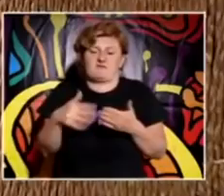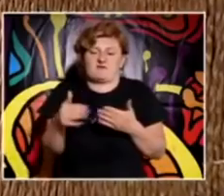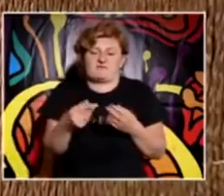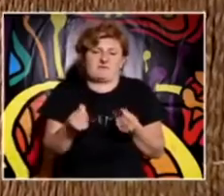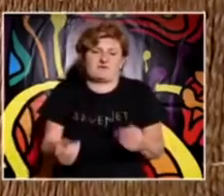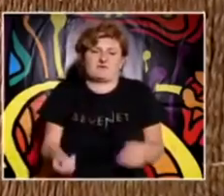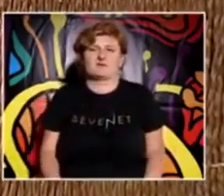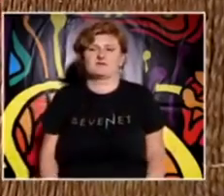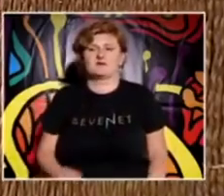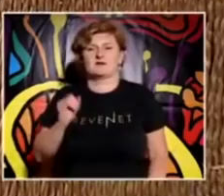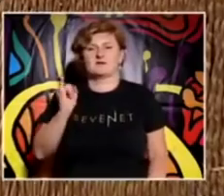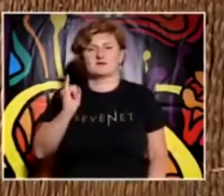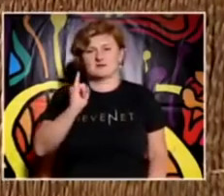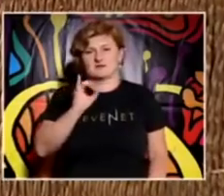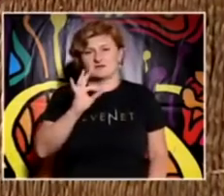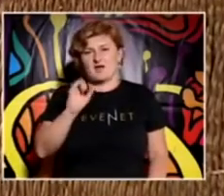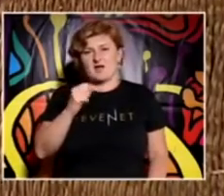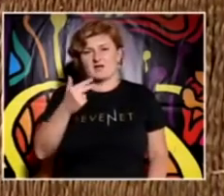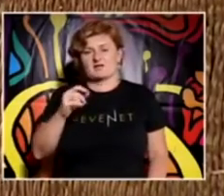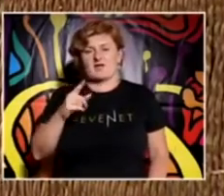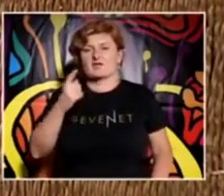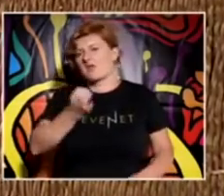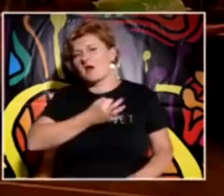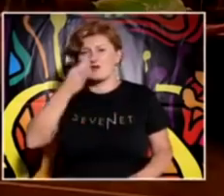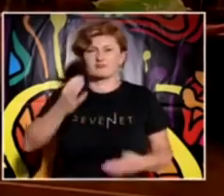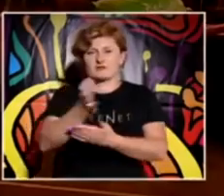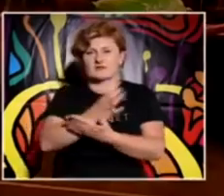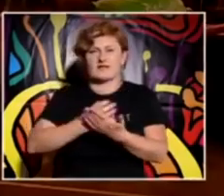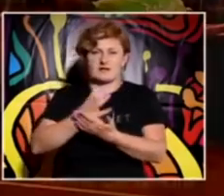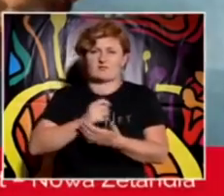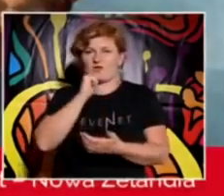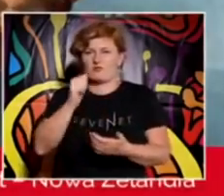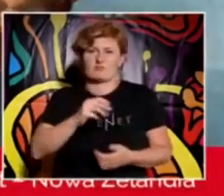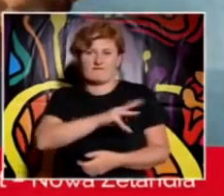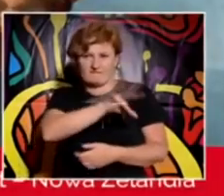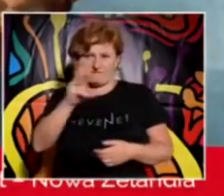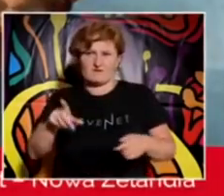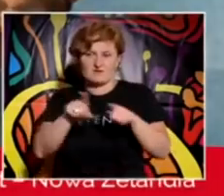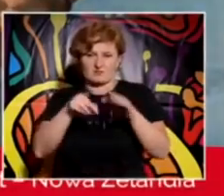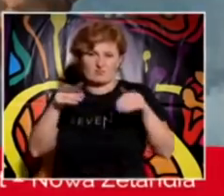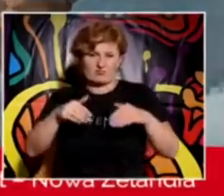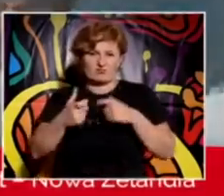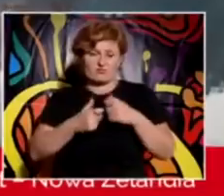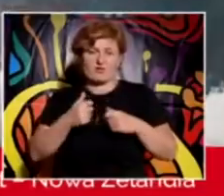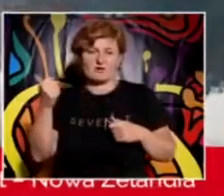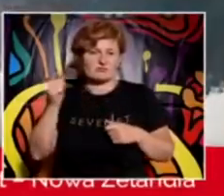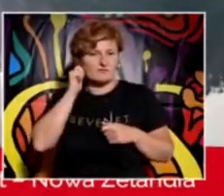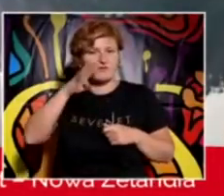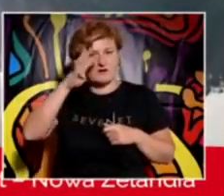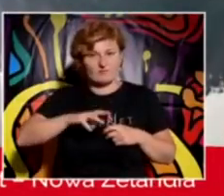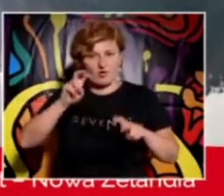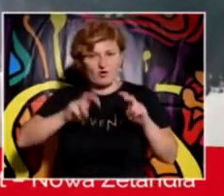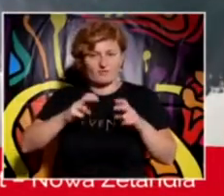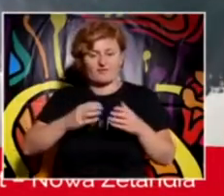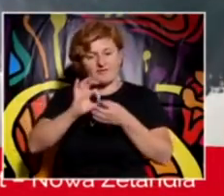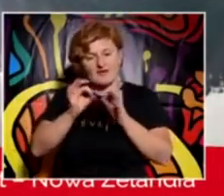I na Islandii są mniej więcej najlepsze zarobki w Europie. Wy też możecie to zrobić. I ona jest w stanie odłożyć przez 4 miesiące sezonu nawet